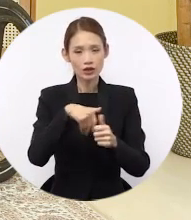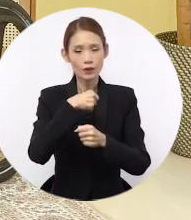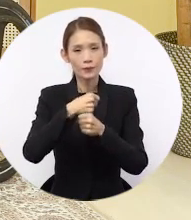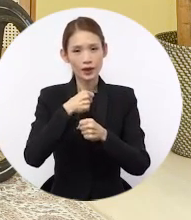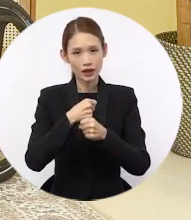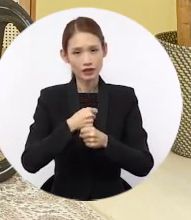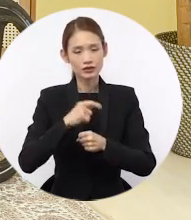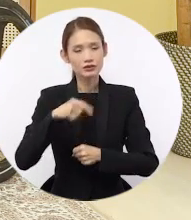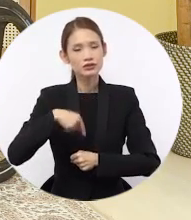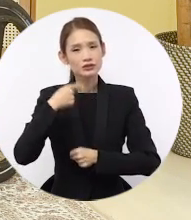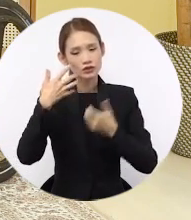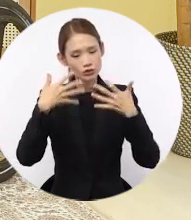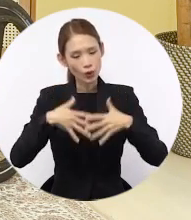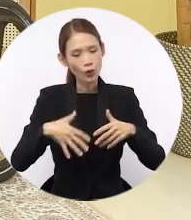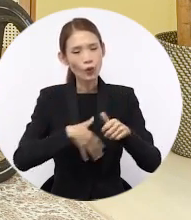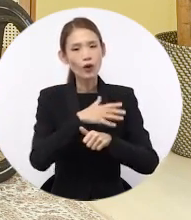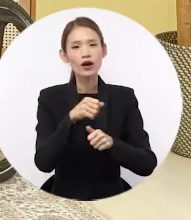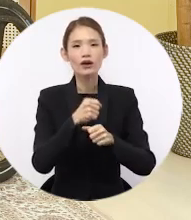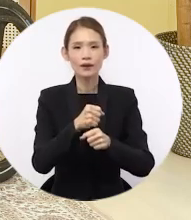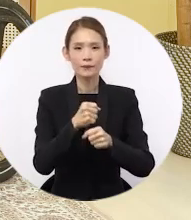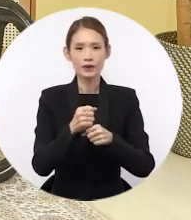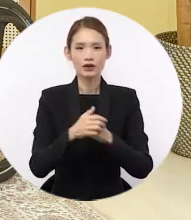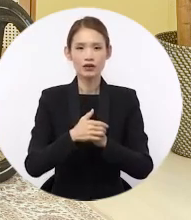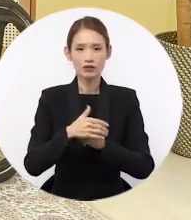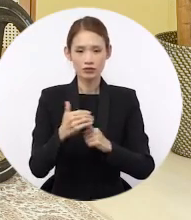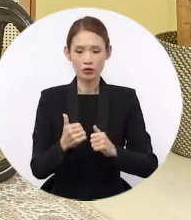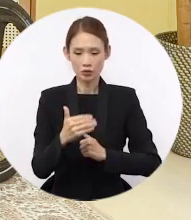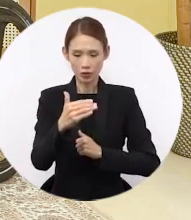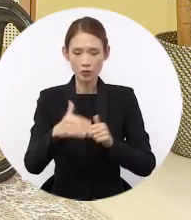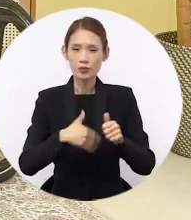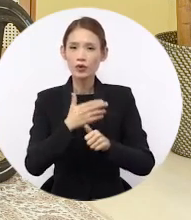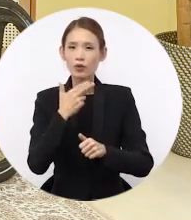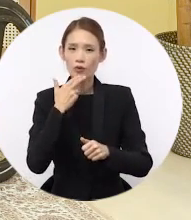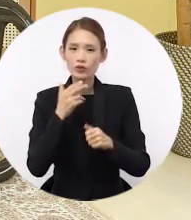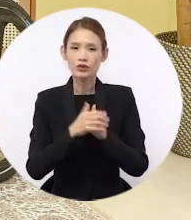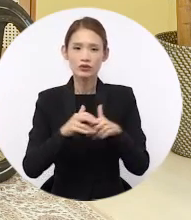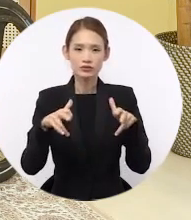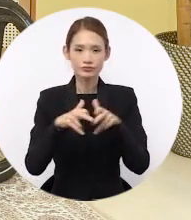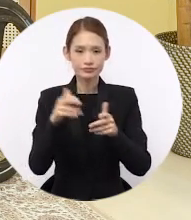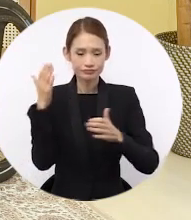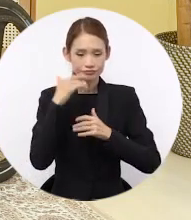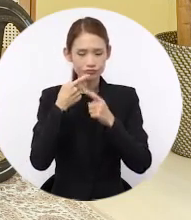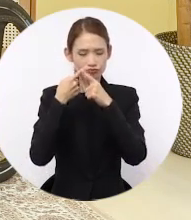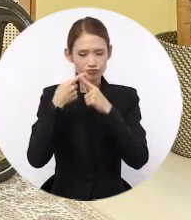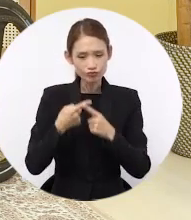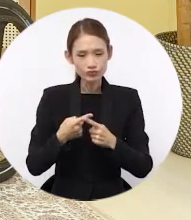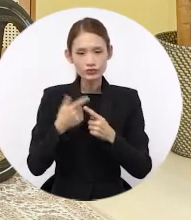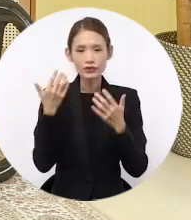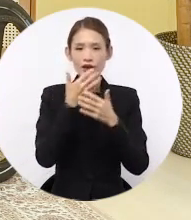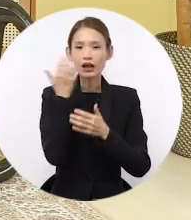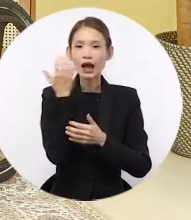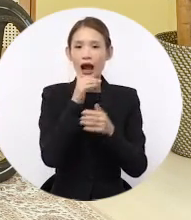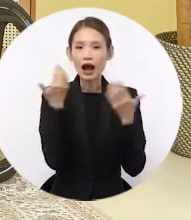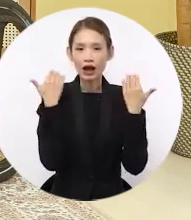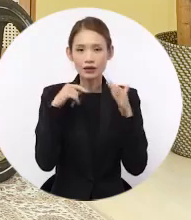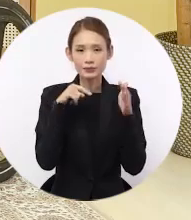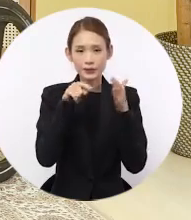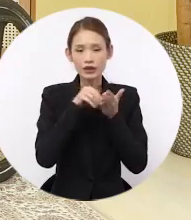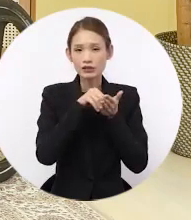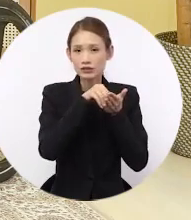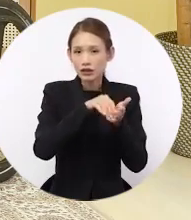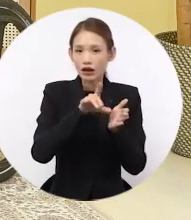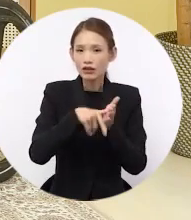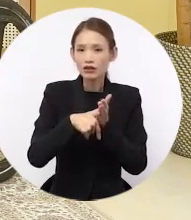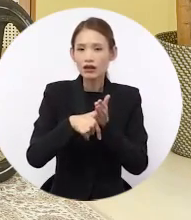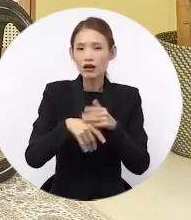사실 갖춰져야 되는 건데 그 환경이 갖춰지지 않은 상태에서 만약에 장애 학생이 무조건적으로 일반 학교에 들어갔다